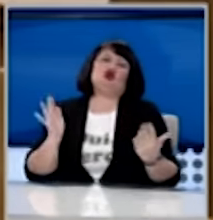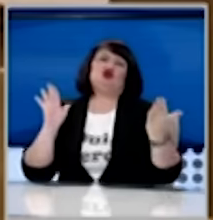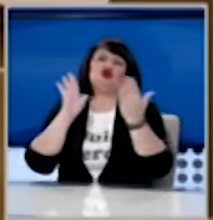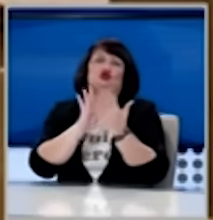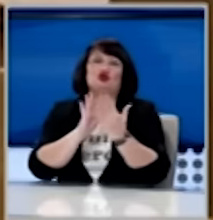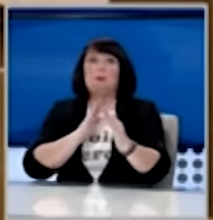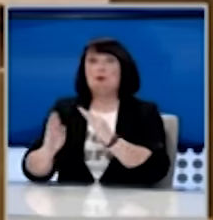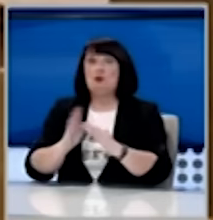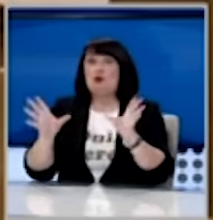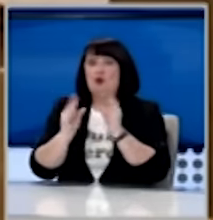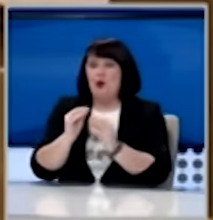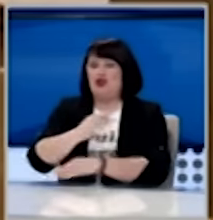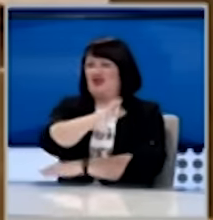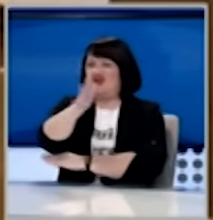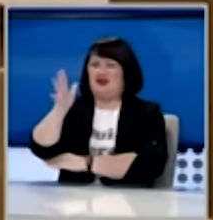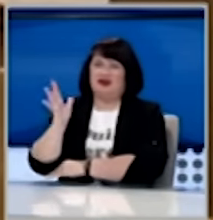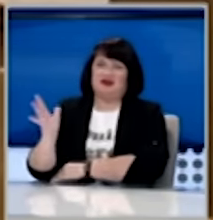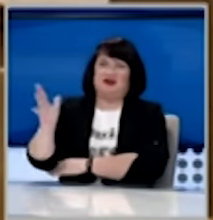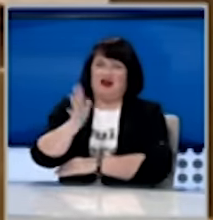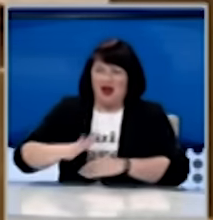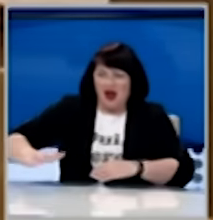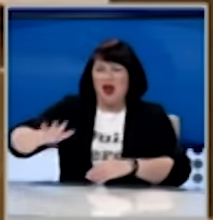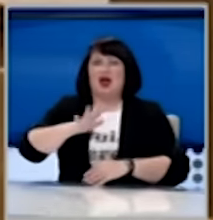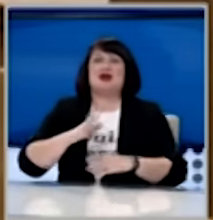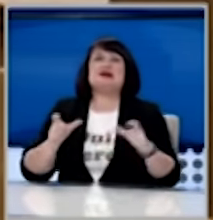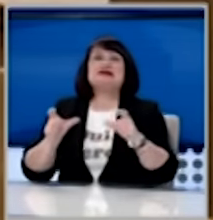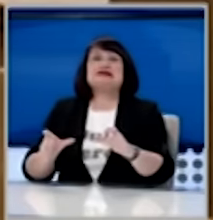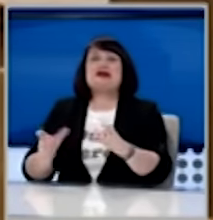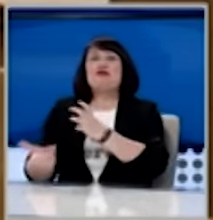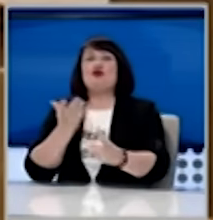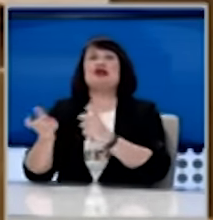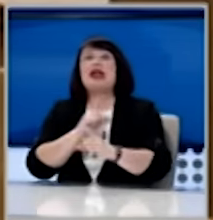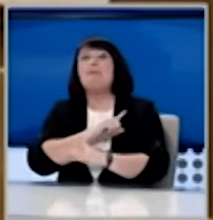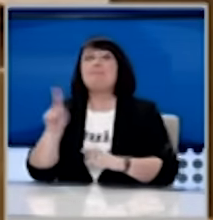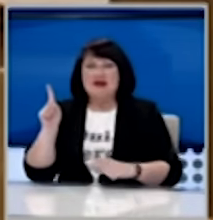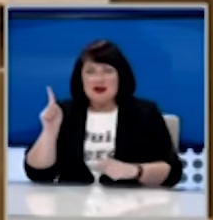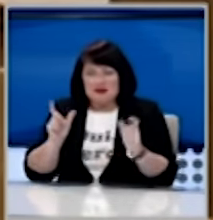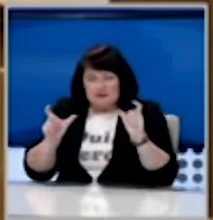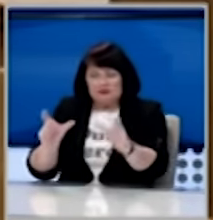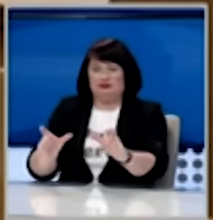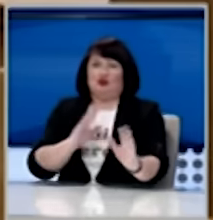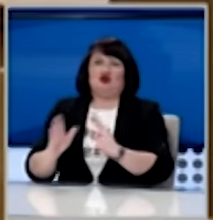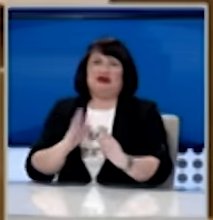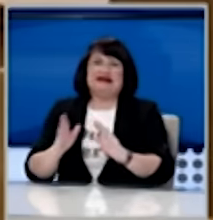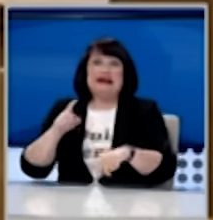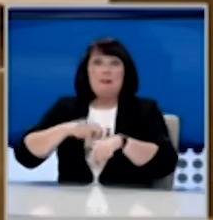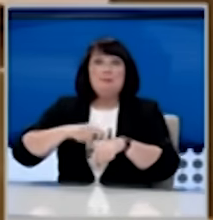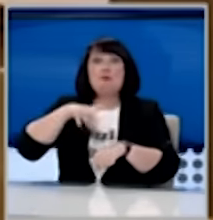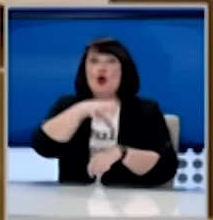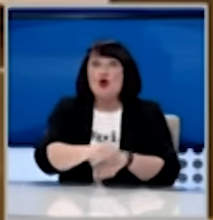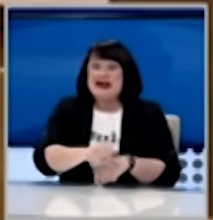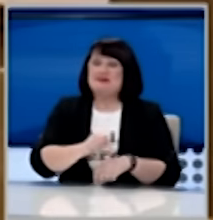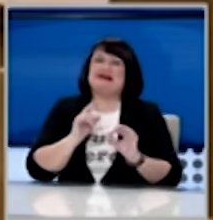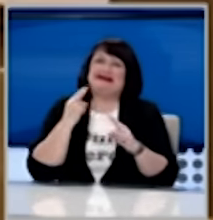η δασοπροστασία ο ενιαίος αντιπυρικό σχεδιασμός με κύριο βάρος την πρόληψη και την